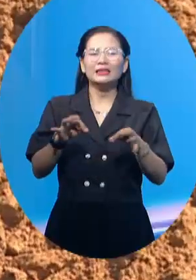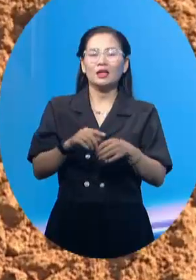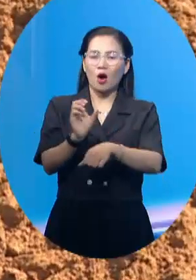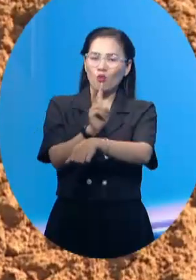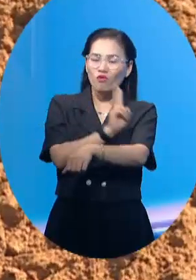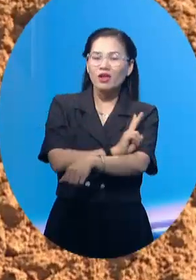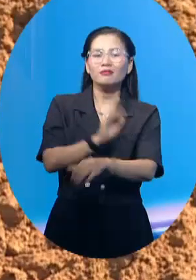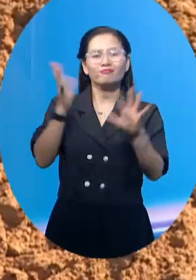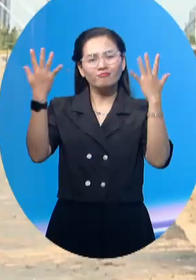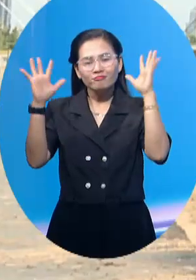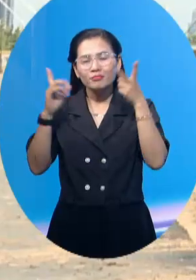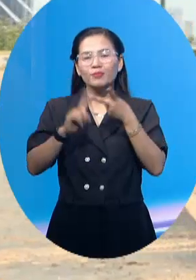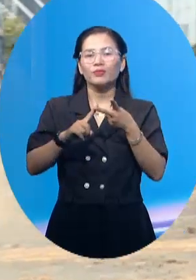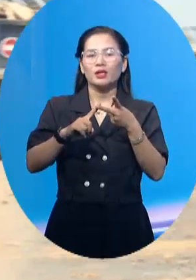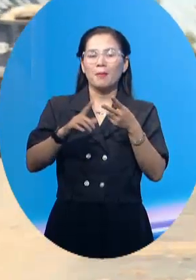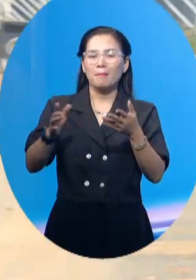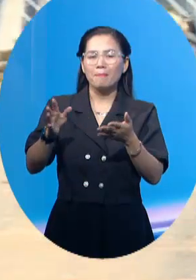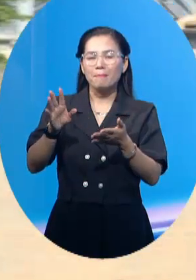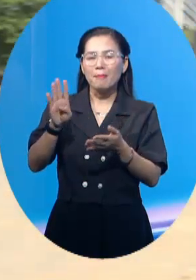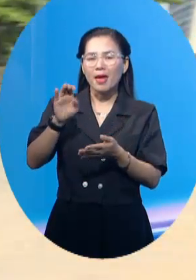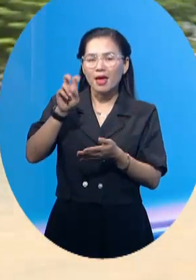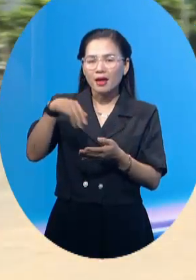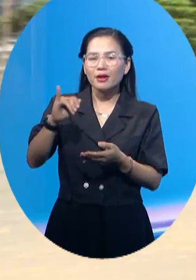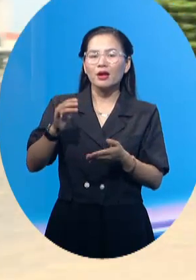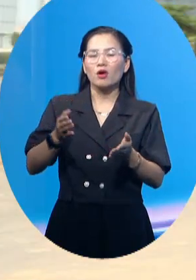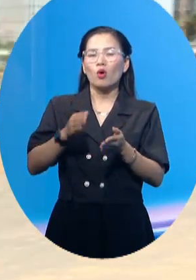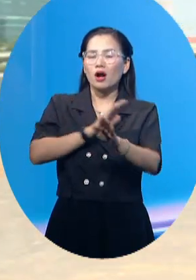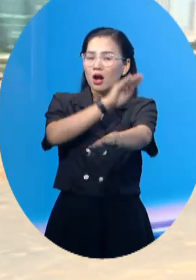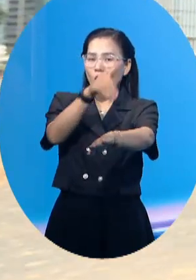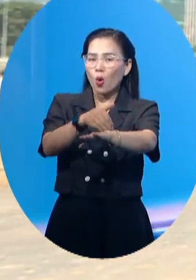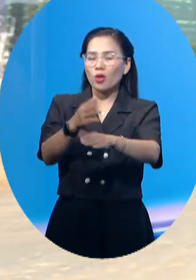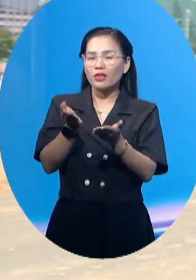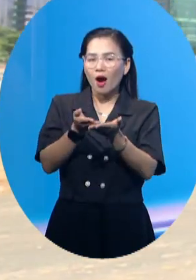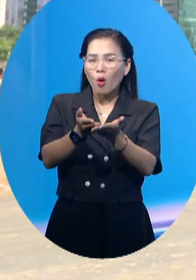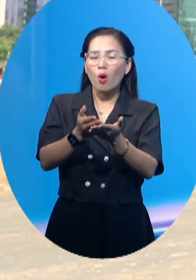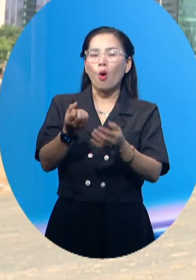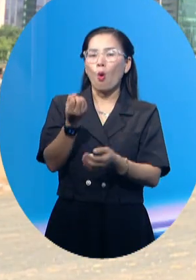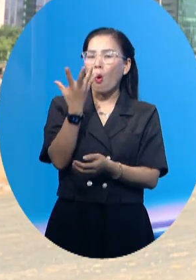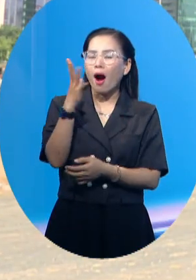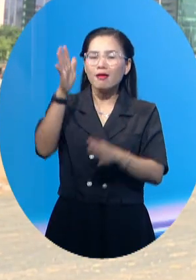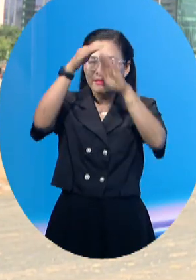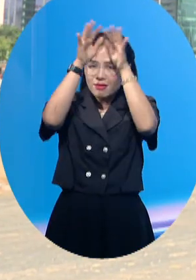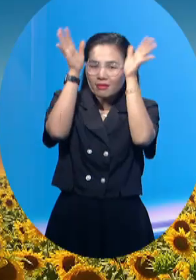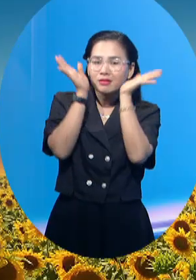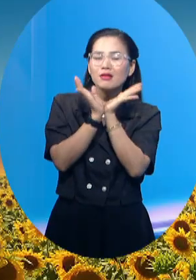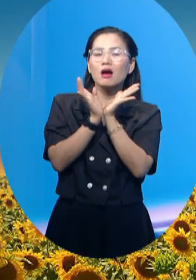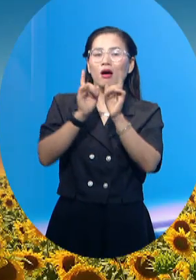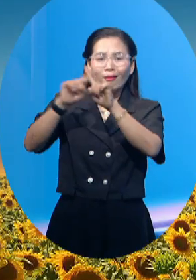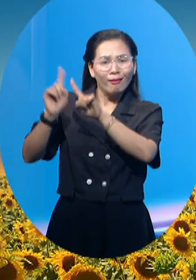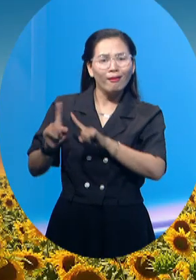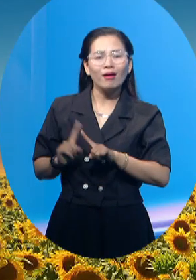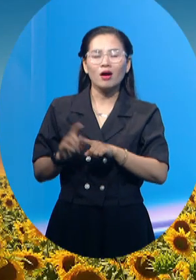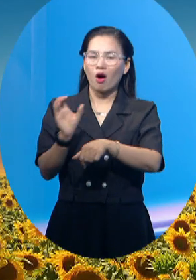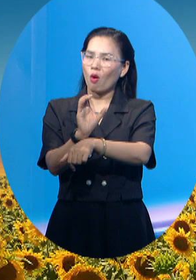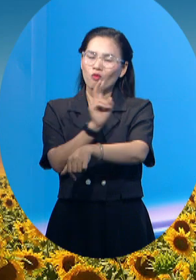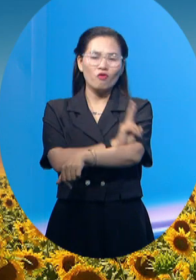viên sinh hoạt cộng đồng, cải tạo bến, cầu tàu, cánh đồng hoa hướng dương, đài phun nước, cầu đi bộ, cầu ôm cây cải tạo mới. Riêng công